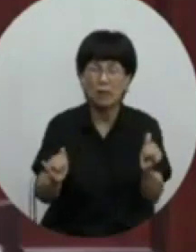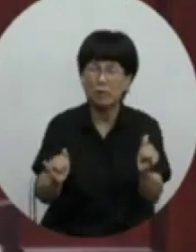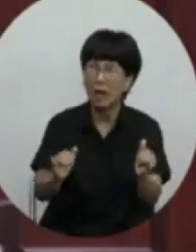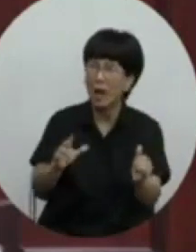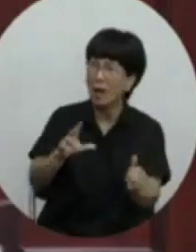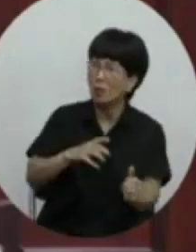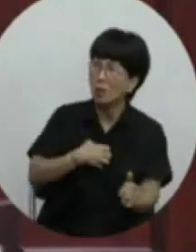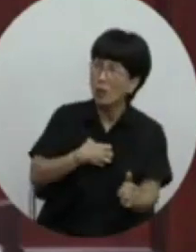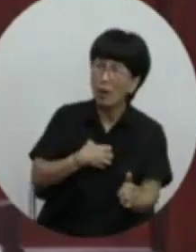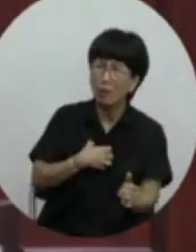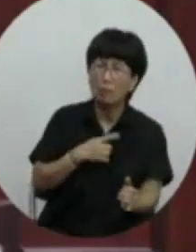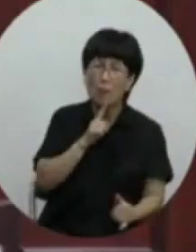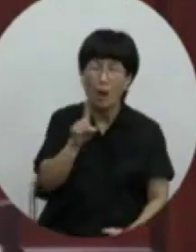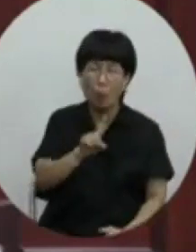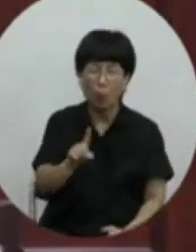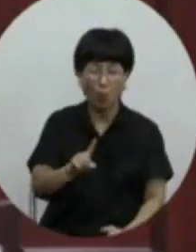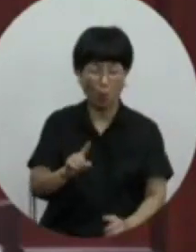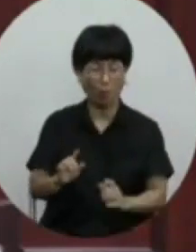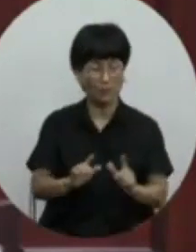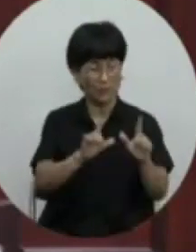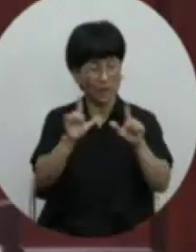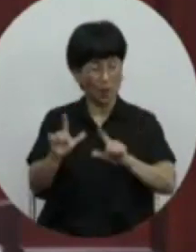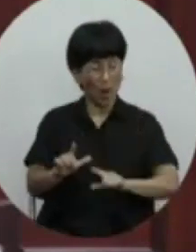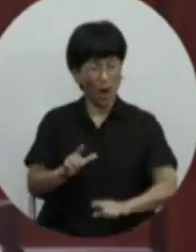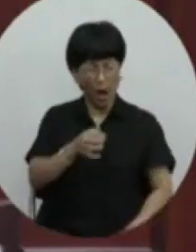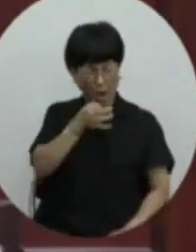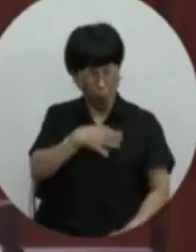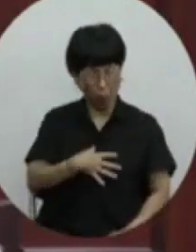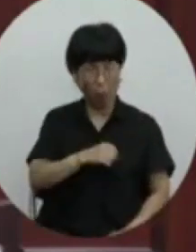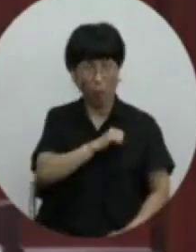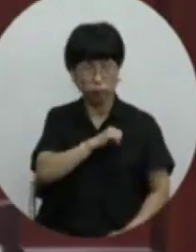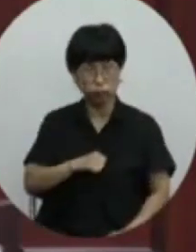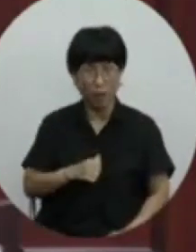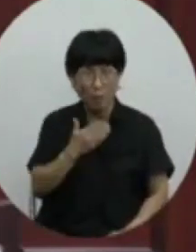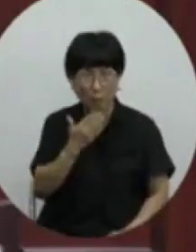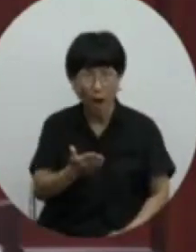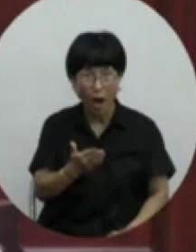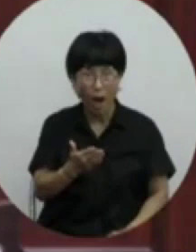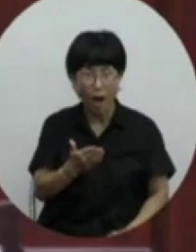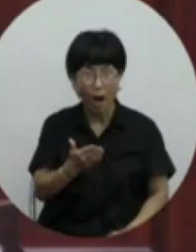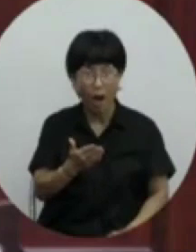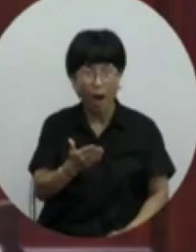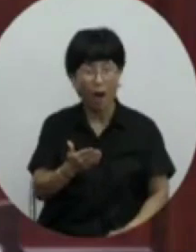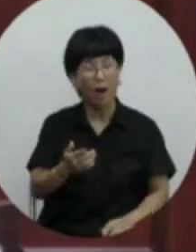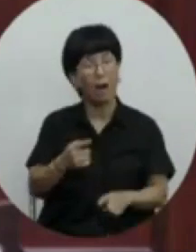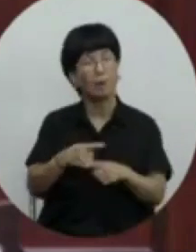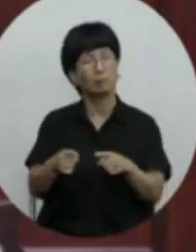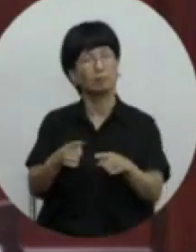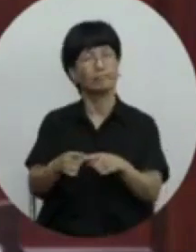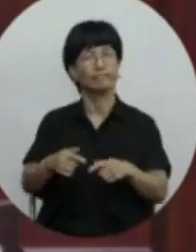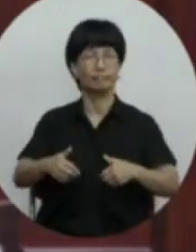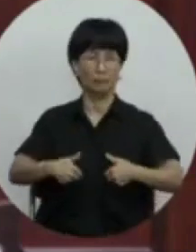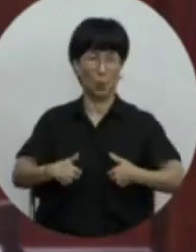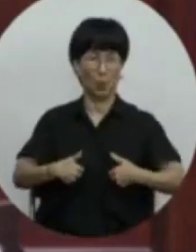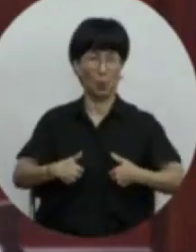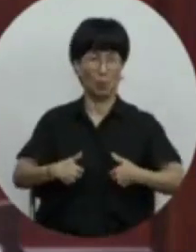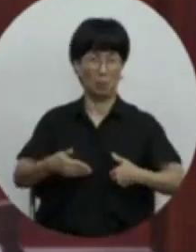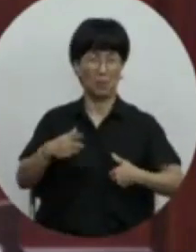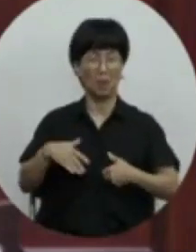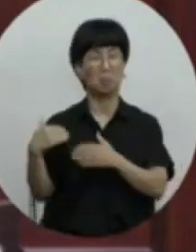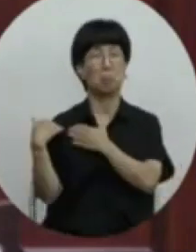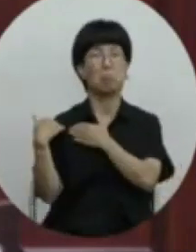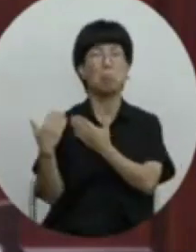통념상 일반적으로 참아내야 할 정도를 넘는지 여부를 판단해야 함에도 불구하고 이를